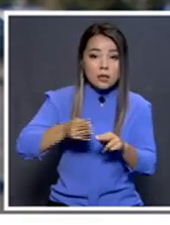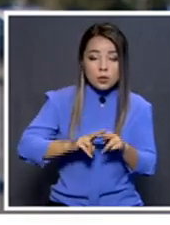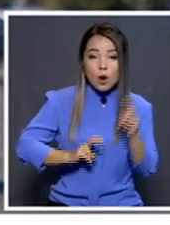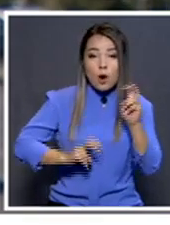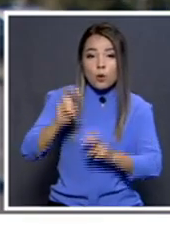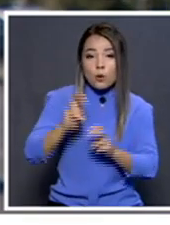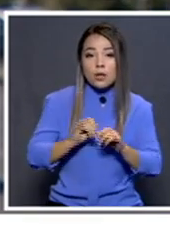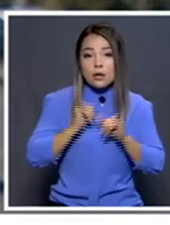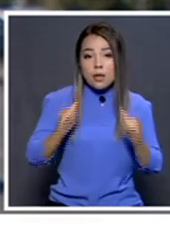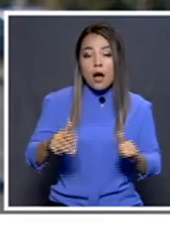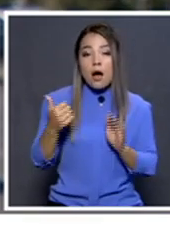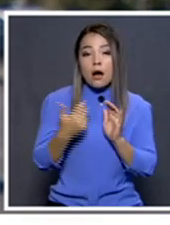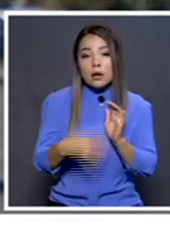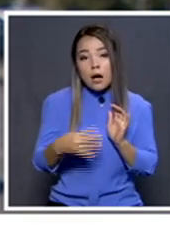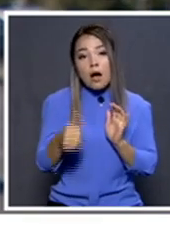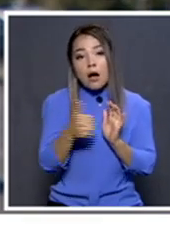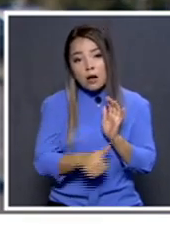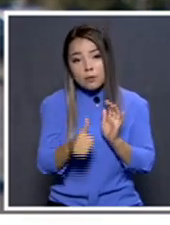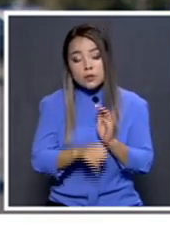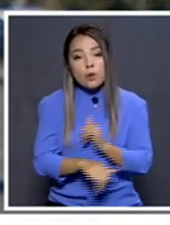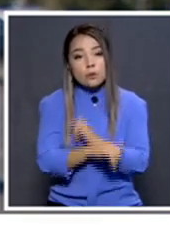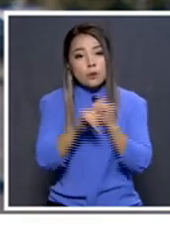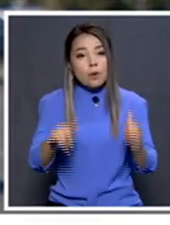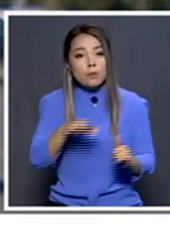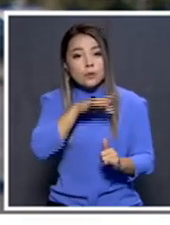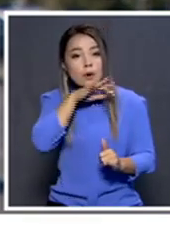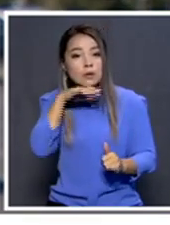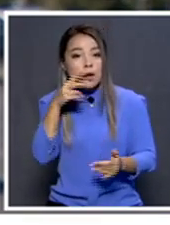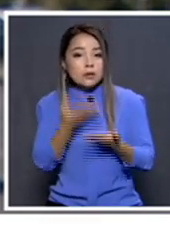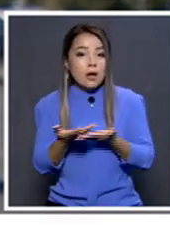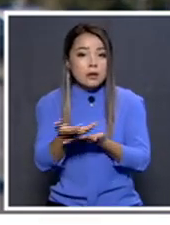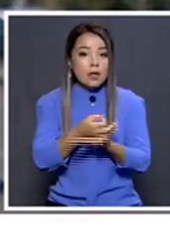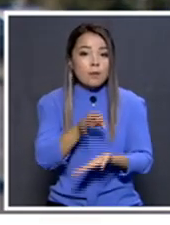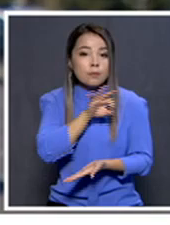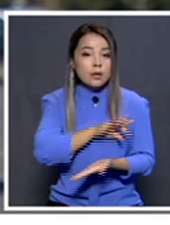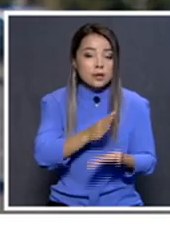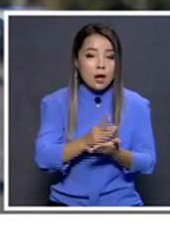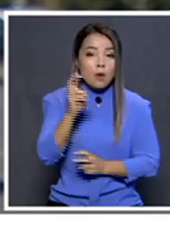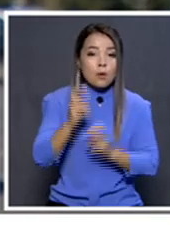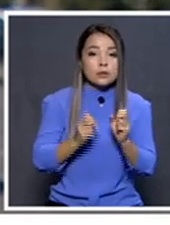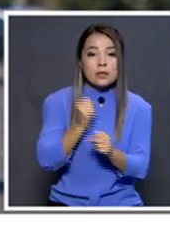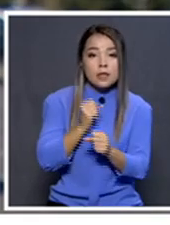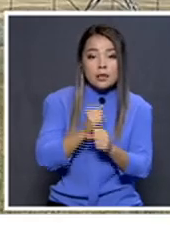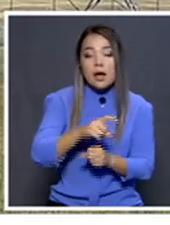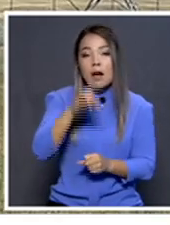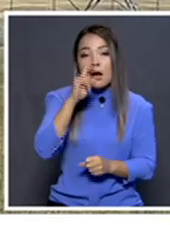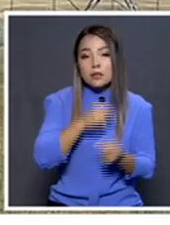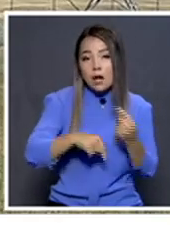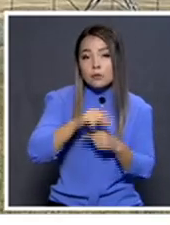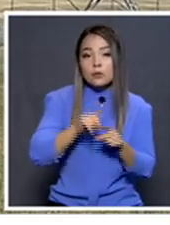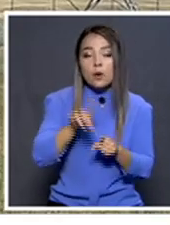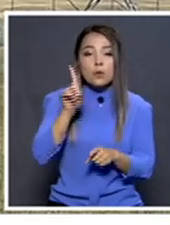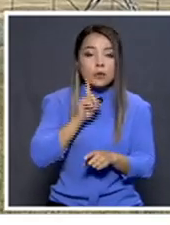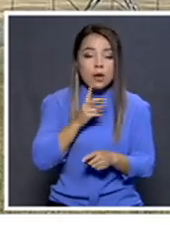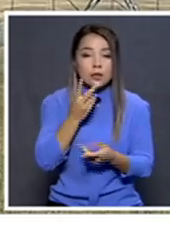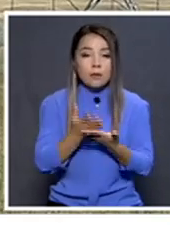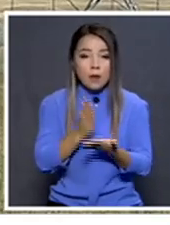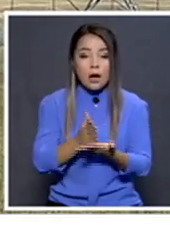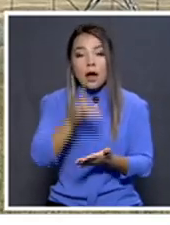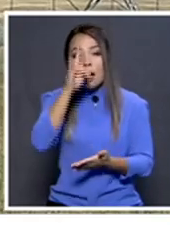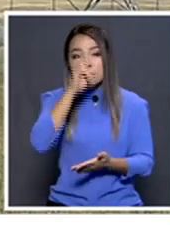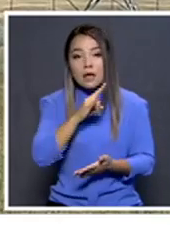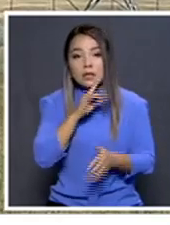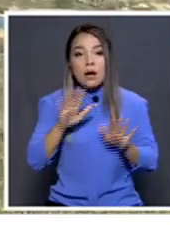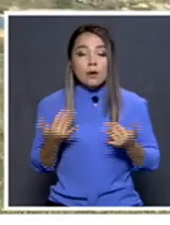өнімділігі 40-60%-ден алуға болады. Біріншіден ол өнімділігін жоғалту, екіншіден оның качествосын жөндеп алуға болады. Қазір Қазақстанда